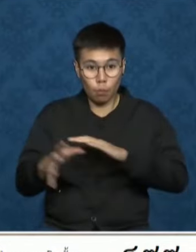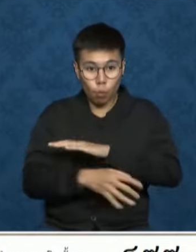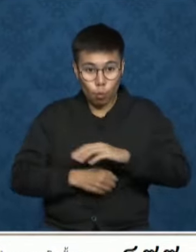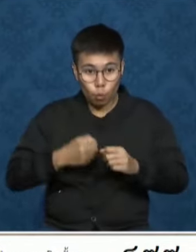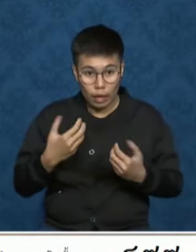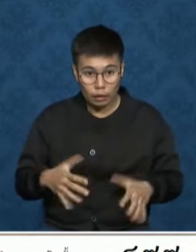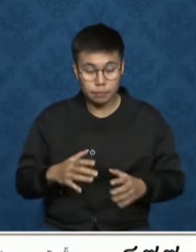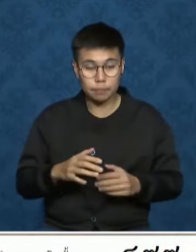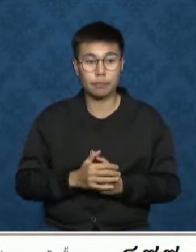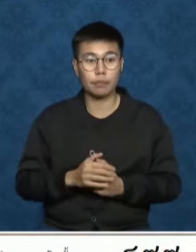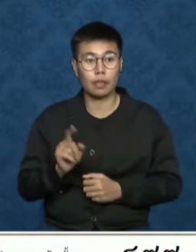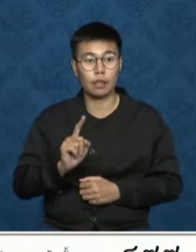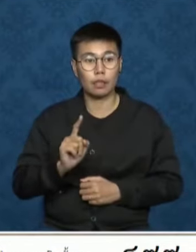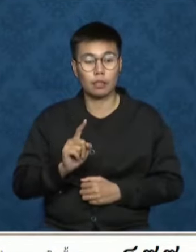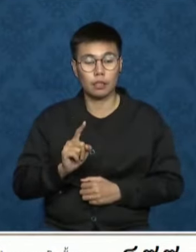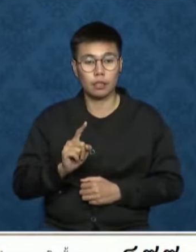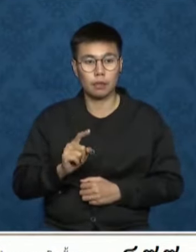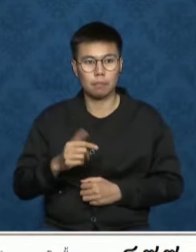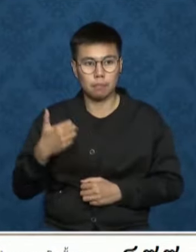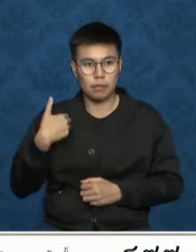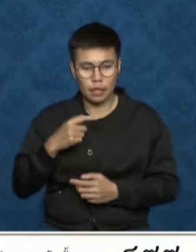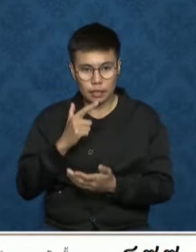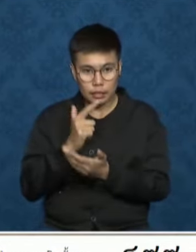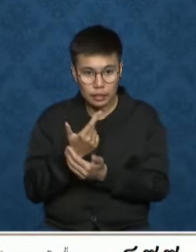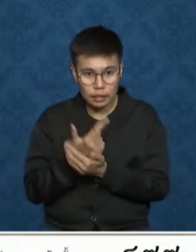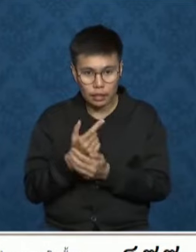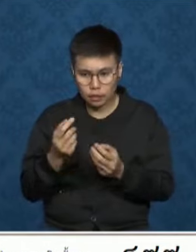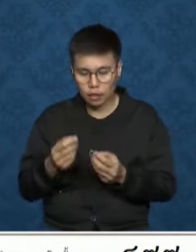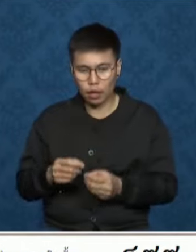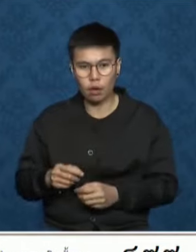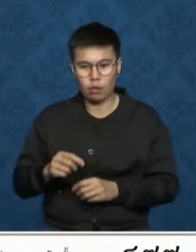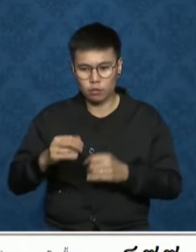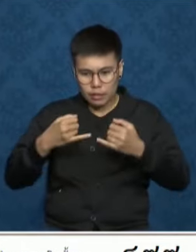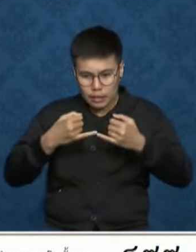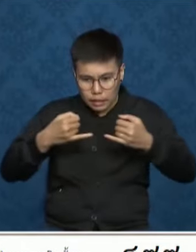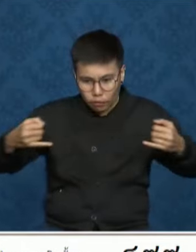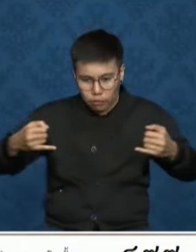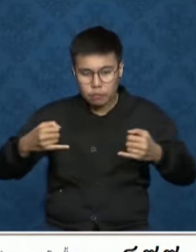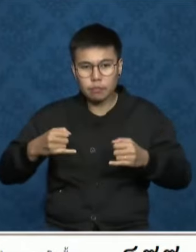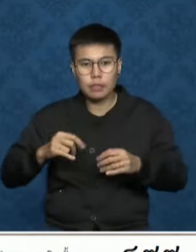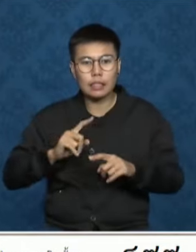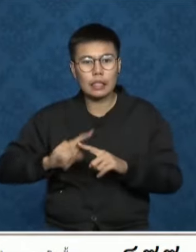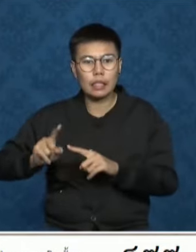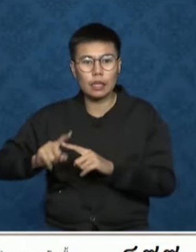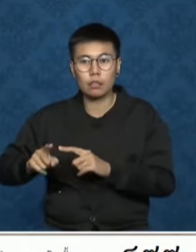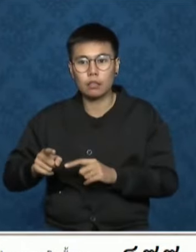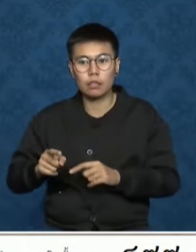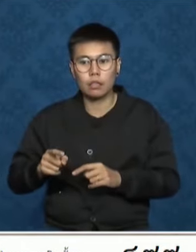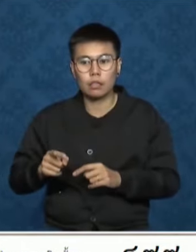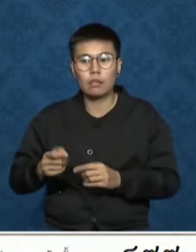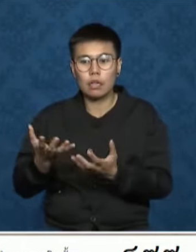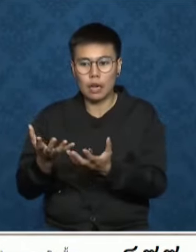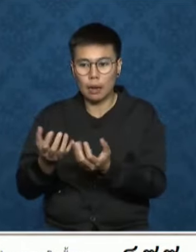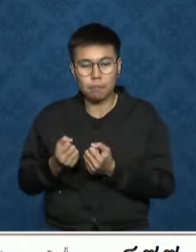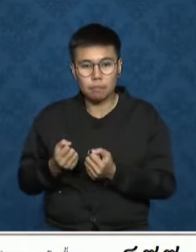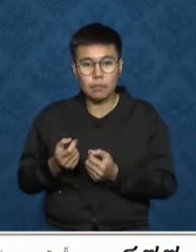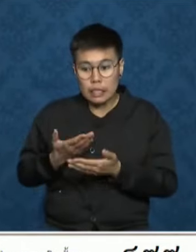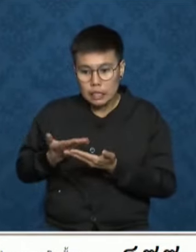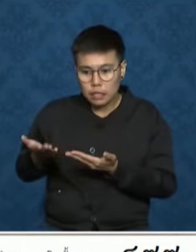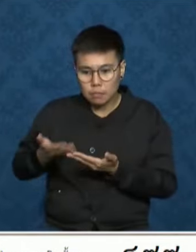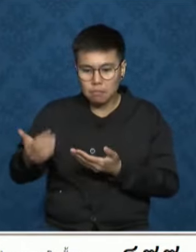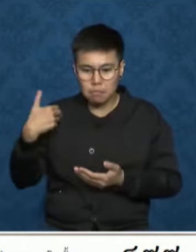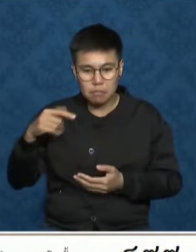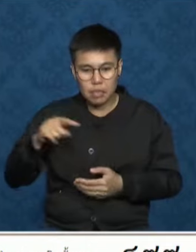พอเป็เสรจเล็ก ซากสายไฟอะไรต่ๆร้รัซือของเก่า รัซือหมดทผมพถเสรจเลกคอฝาตะแง